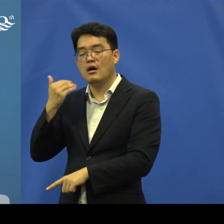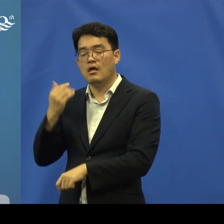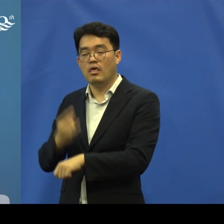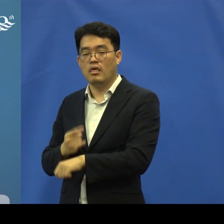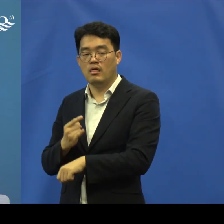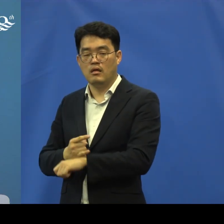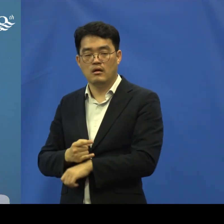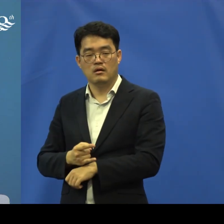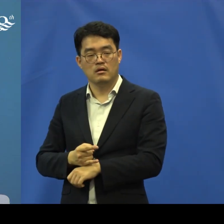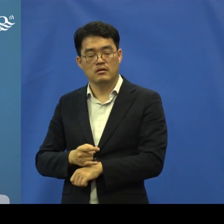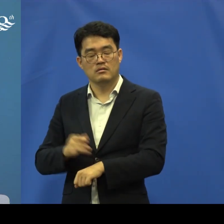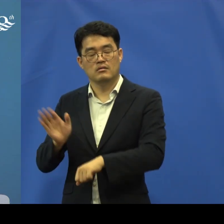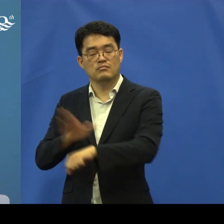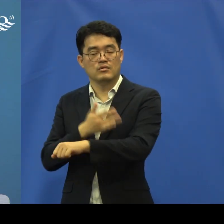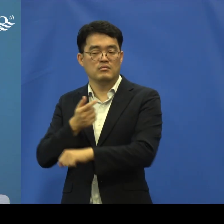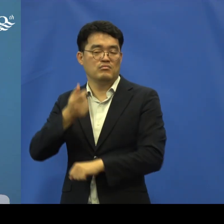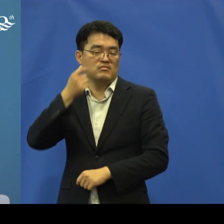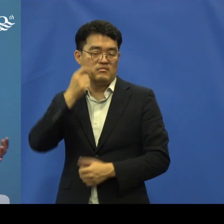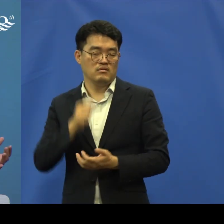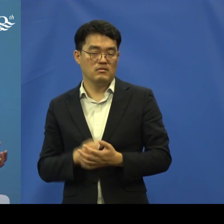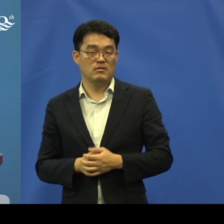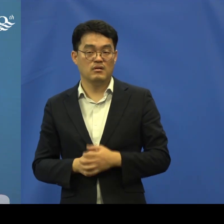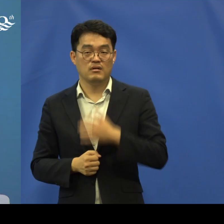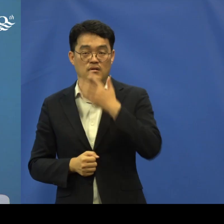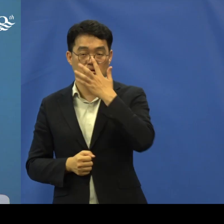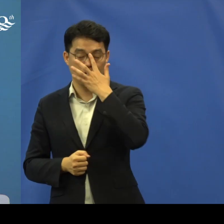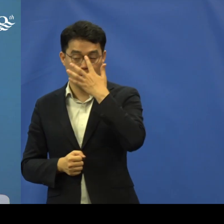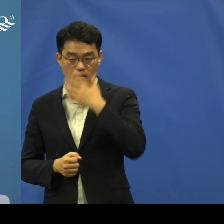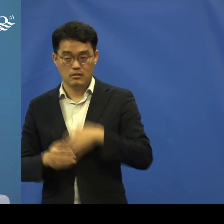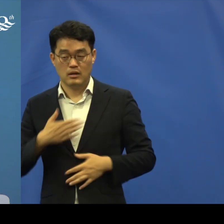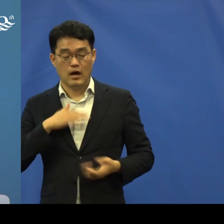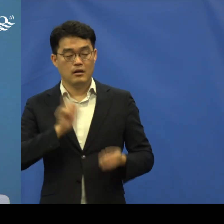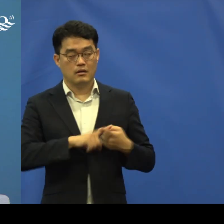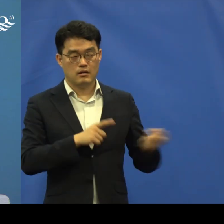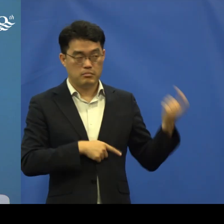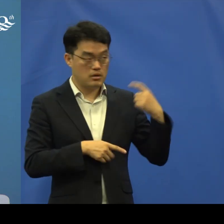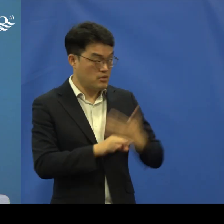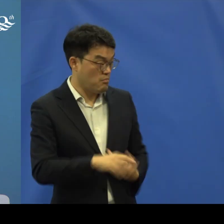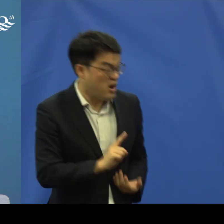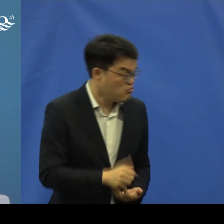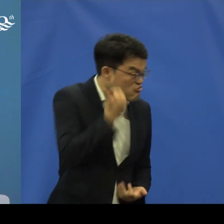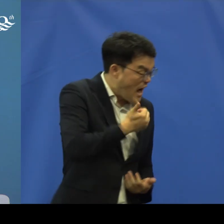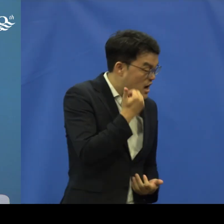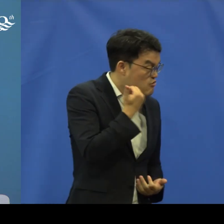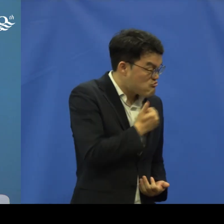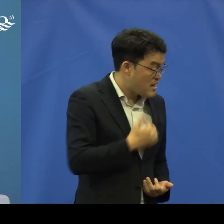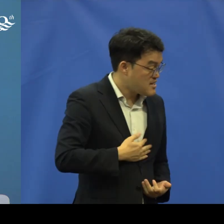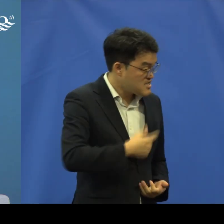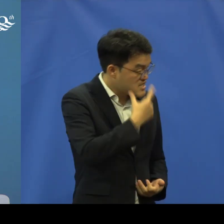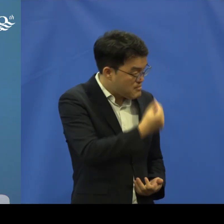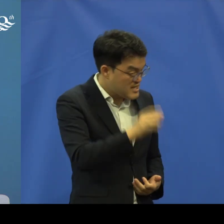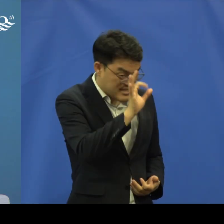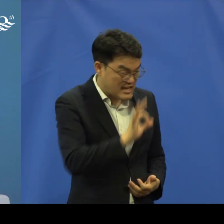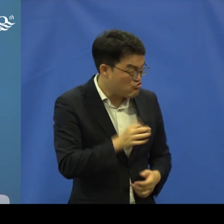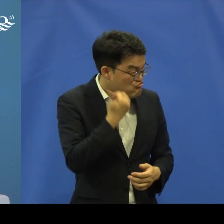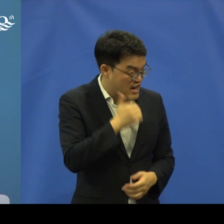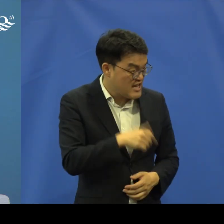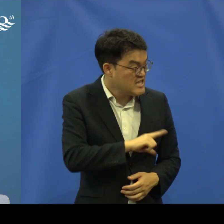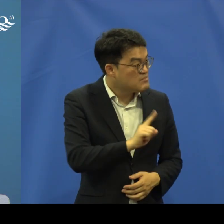조금이라도 자기와 관련된 말이 있으면 막 너무 예민할 필요 없어요. 여러분, 누가 그런 소리를 했나 찾지도